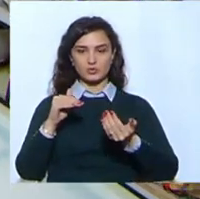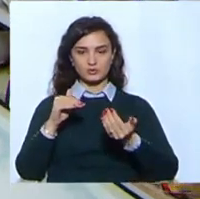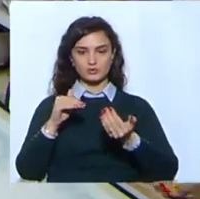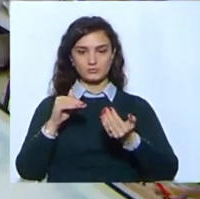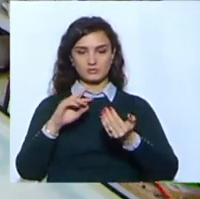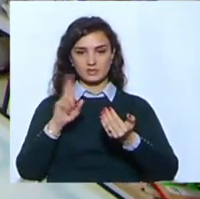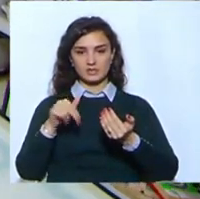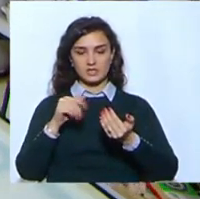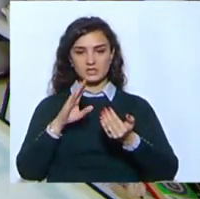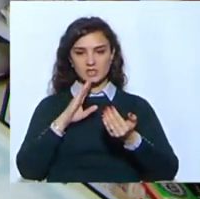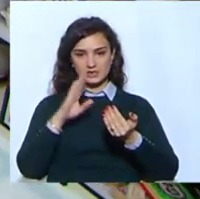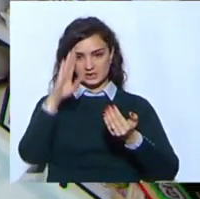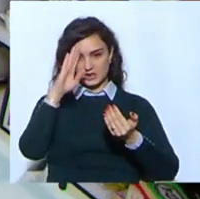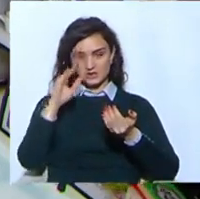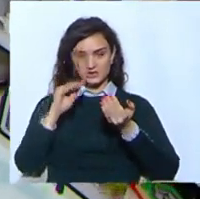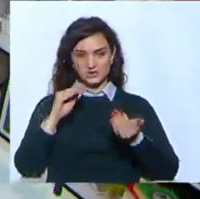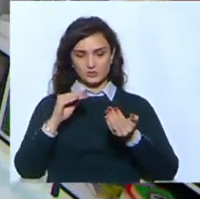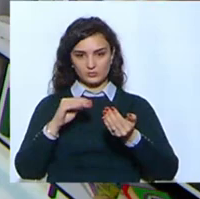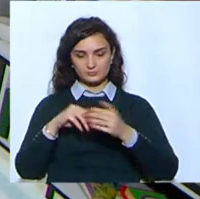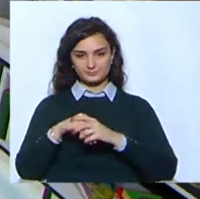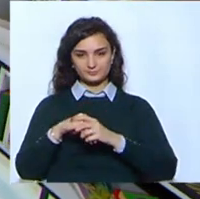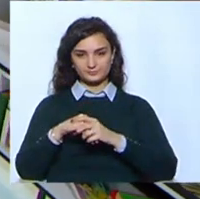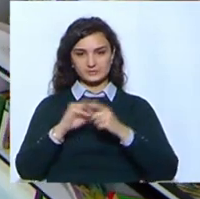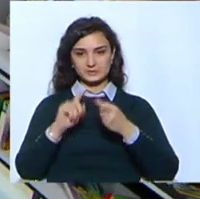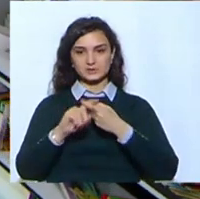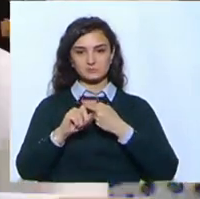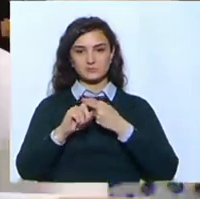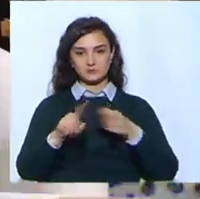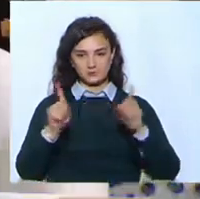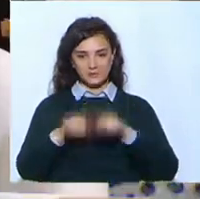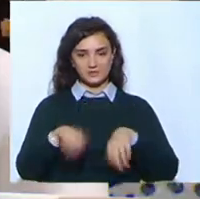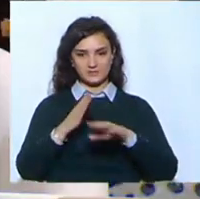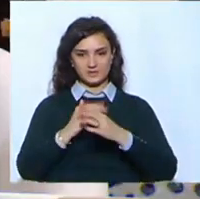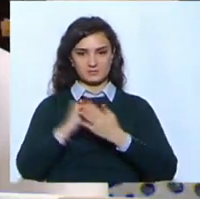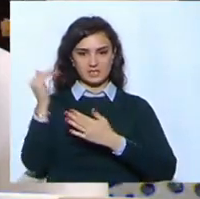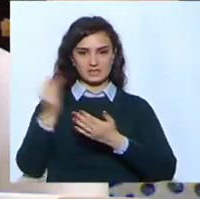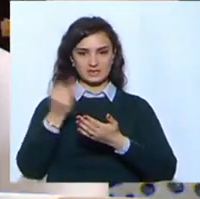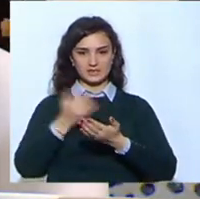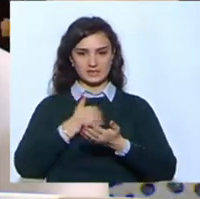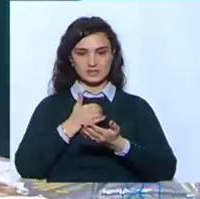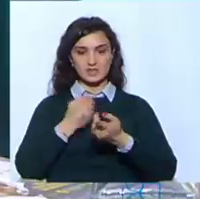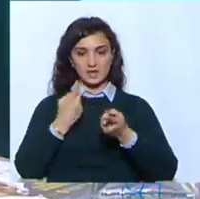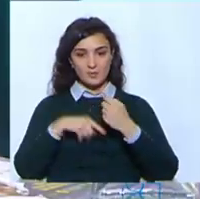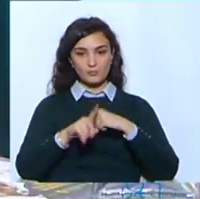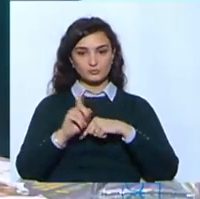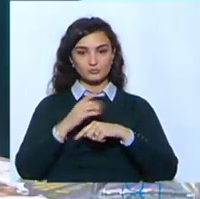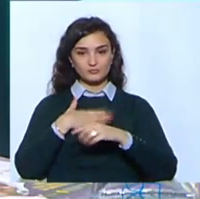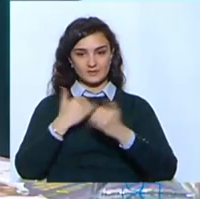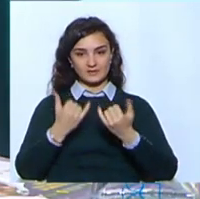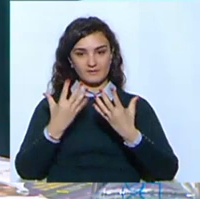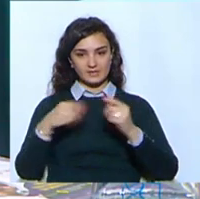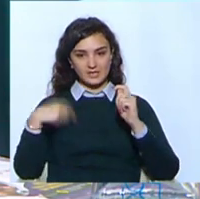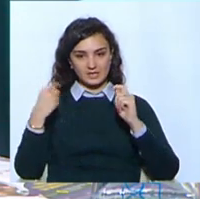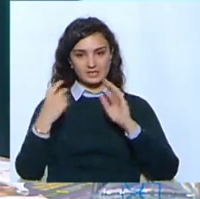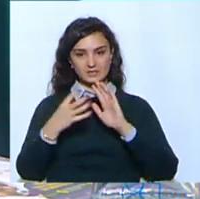მხრივ სასქესო სისტემის ინფექციები ასევე არის მაღალი ინტერესის საგანი. ანუ გამოდის, რომ ჩვენ დღევანდელ